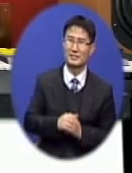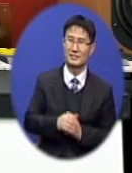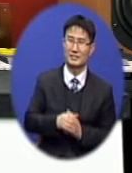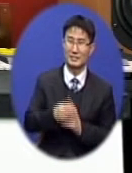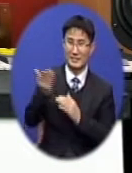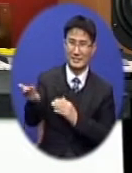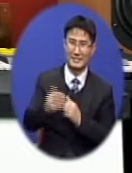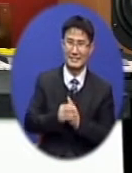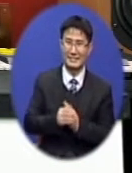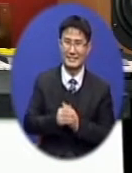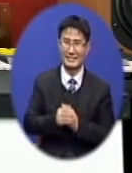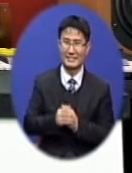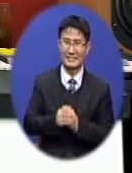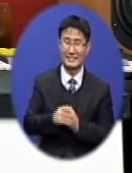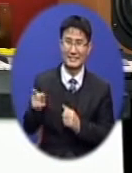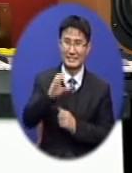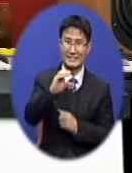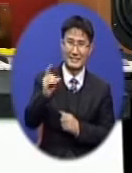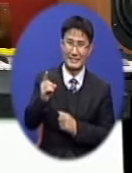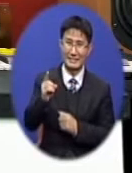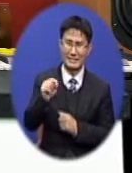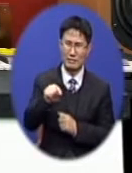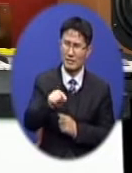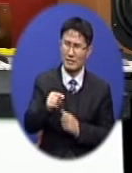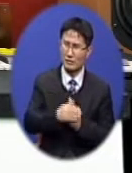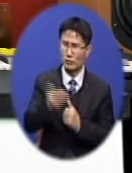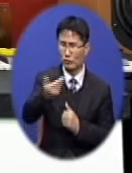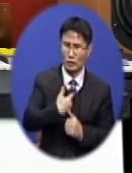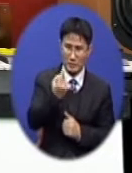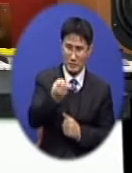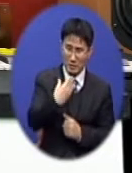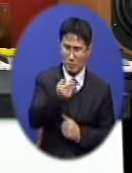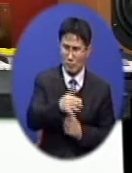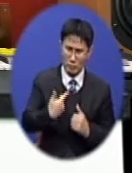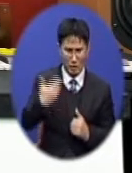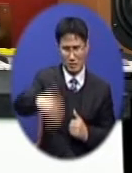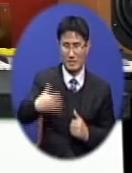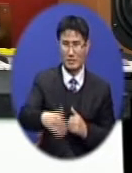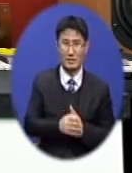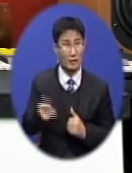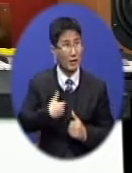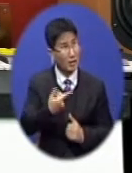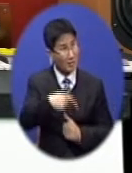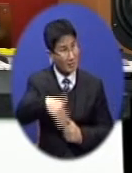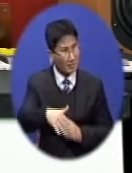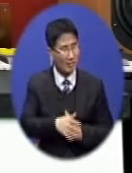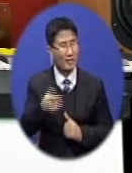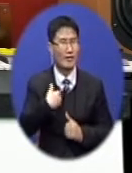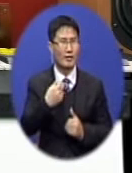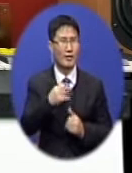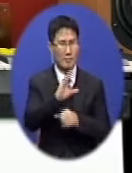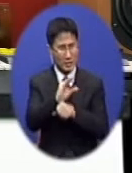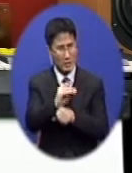성문수님 그 저기 그 네. CD 한 개 보내달라고 안 보내주더래요. 안 왔어요? 예. 예, 예. 방송 끝나고 난